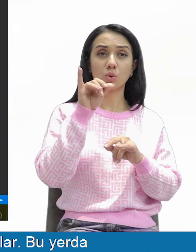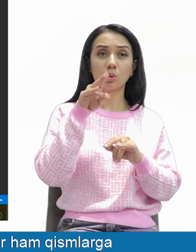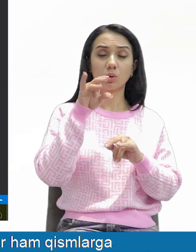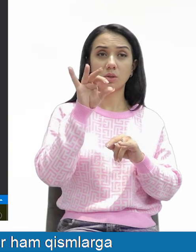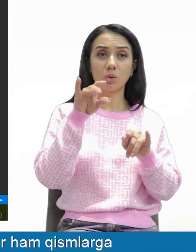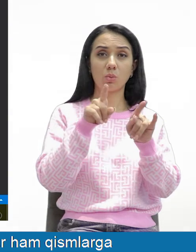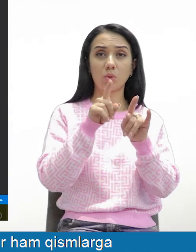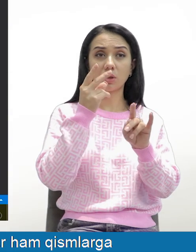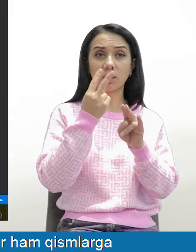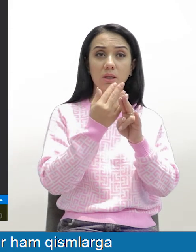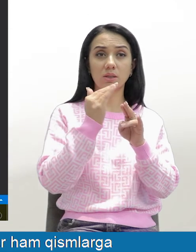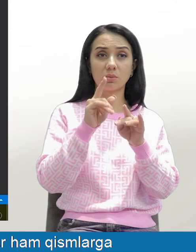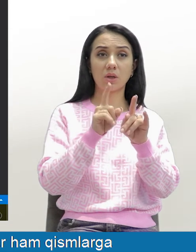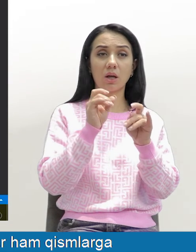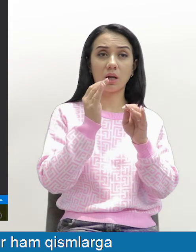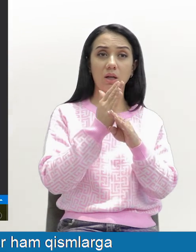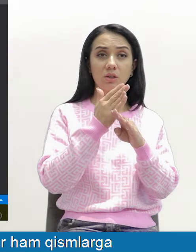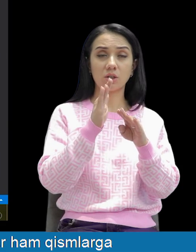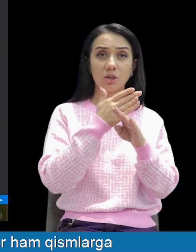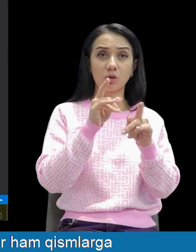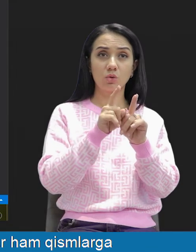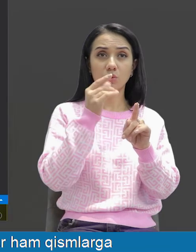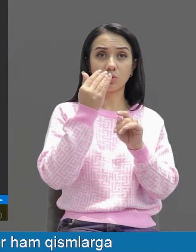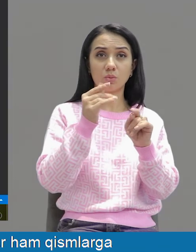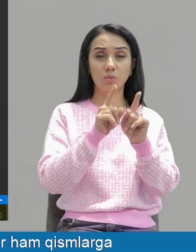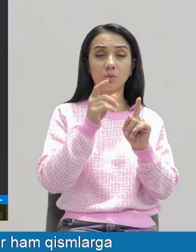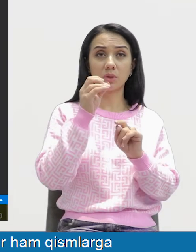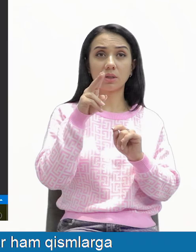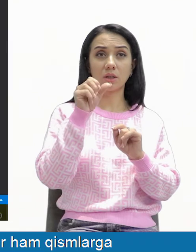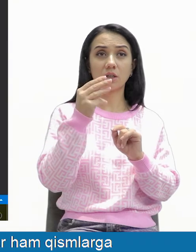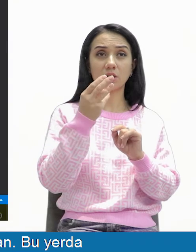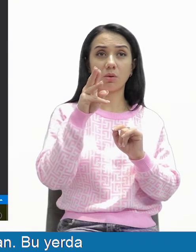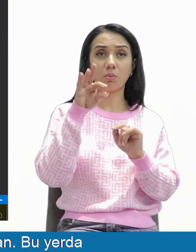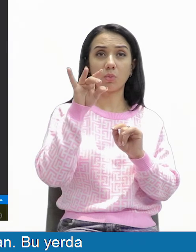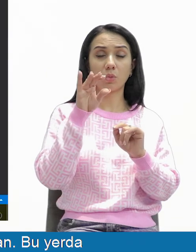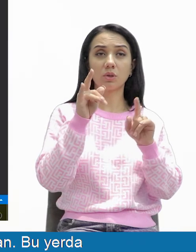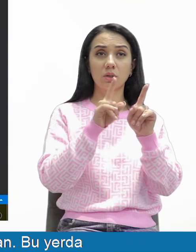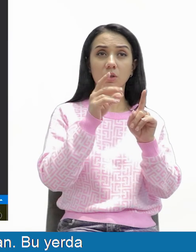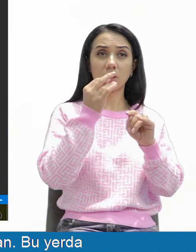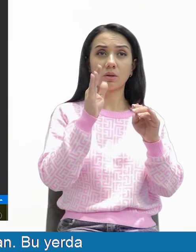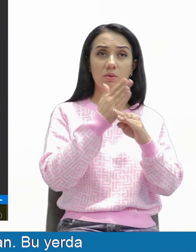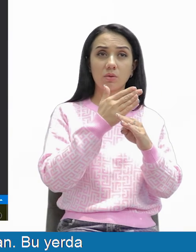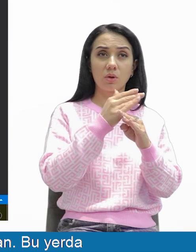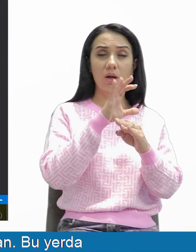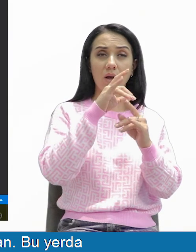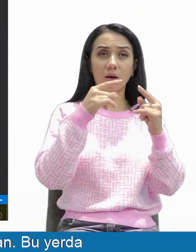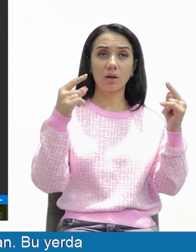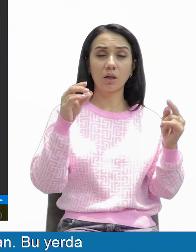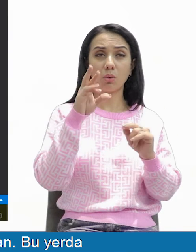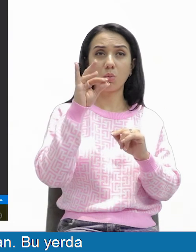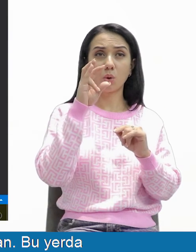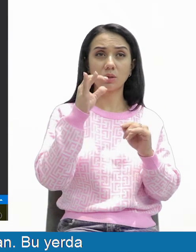mana ikki qismga ajratilgan va dashboardimiz bu yer. Dashboardlar ham qismlarga ajratilgan. Mana har xil boxlarga